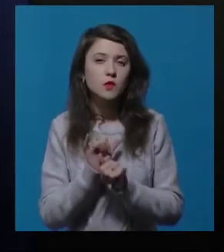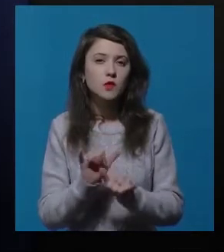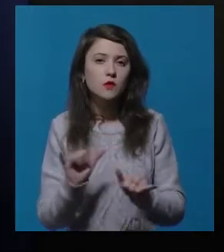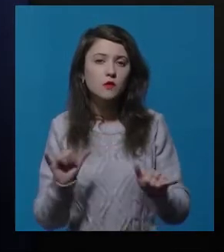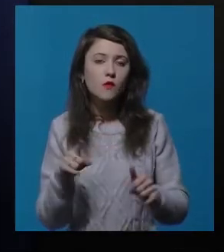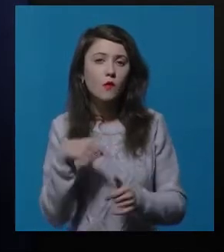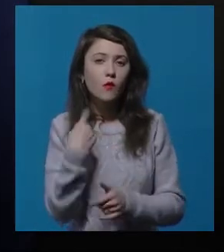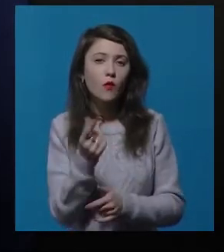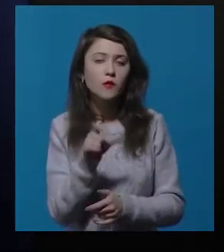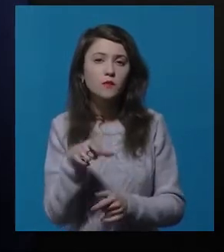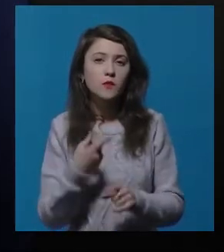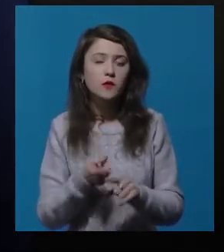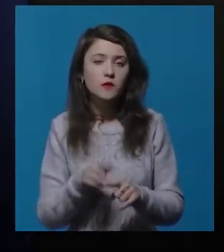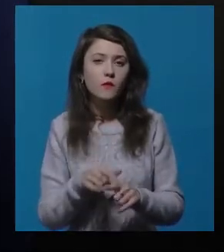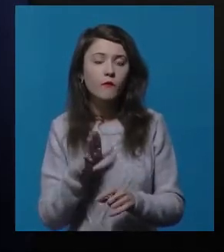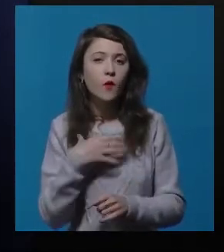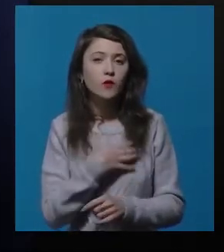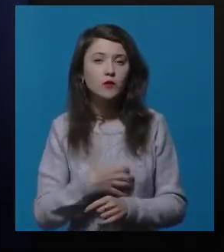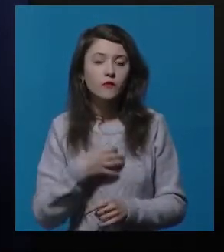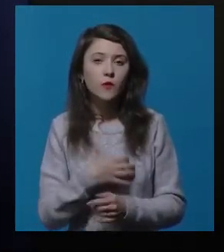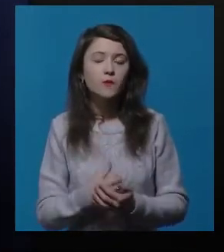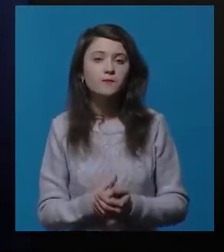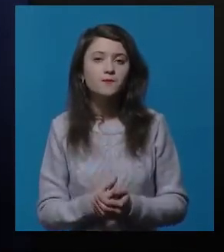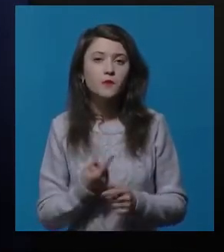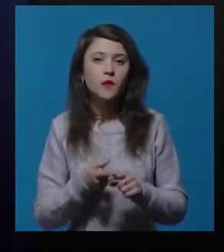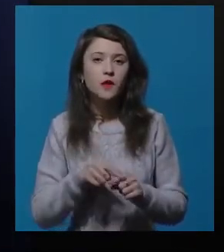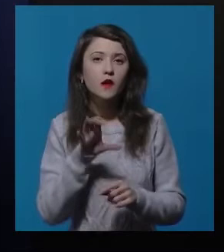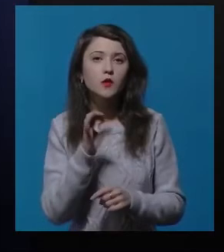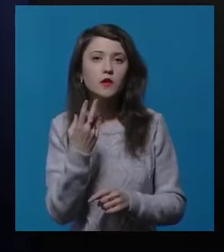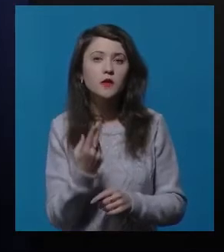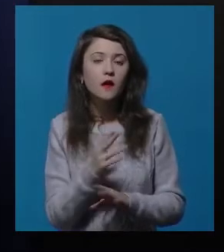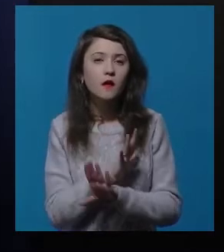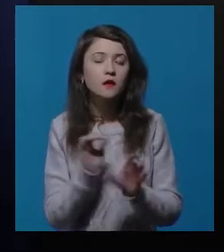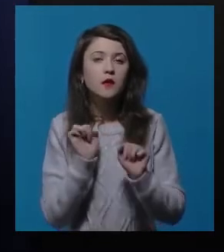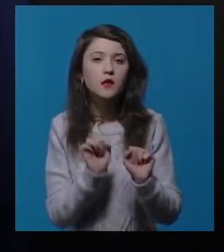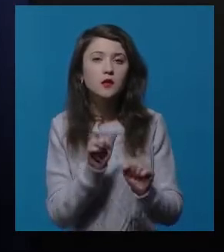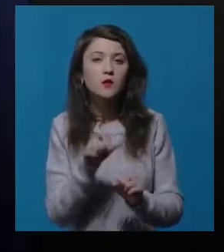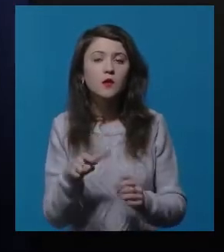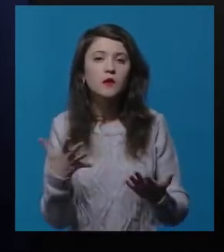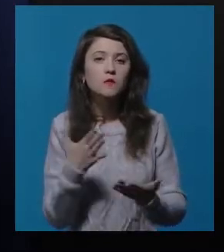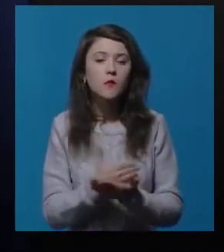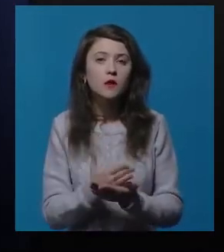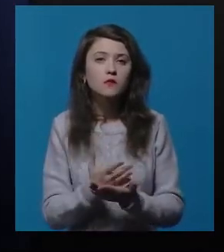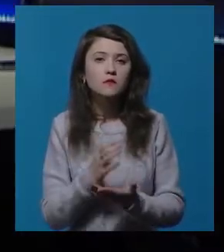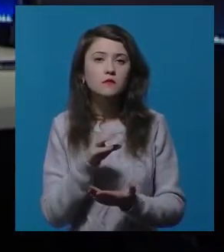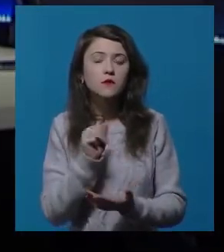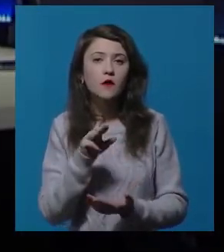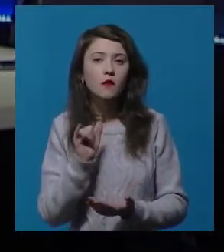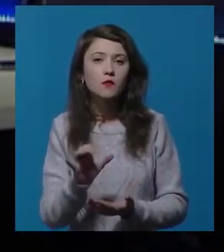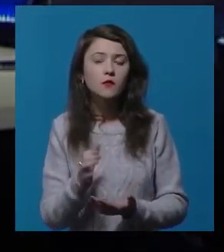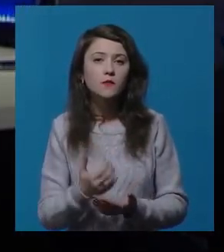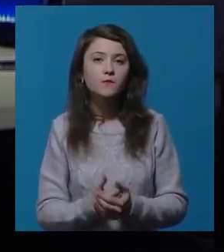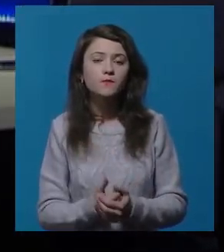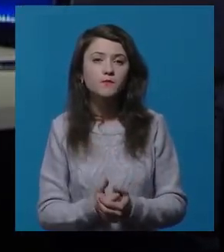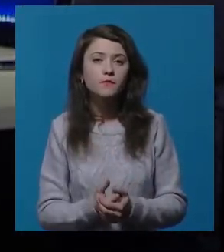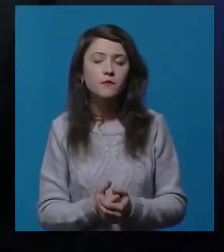осіб, але в основному це соціально незахищені категорії, або які мають певний статус. Тобто фактично